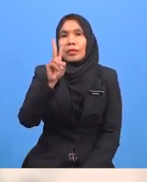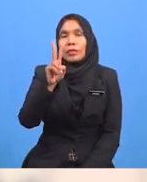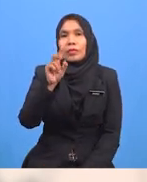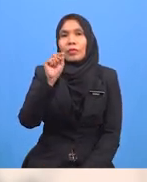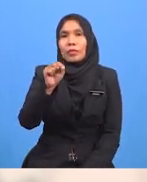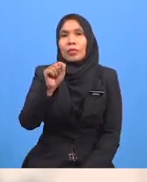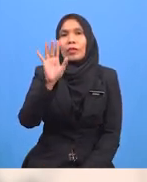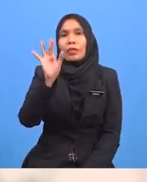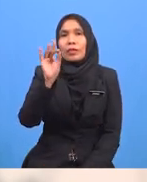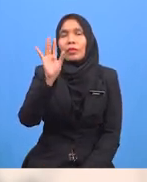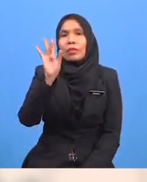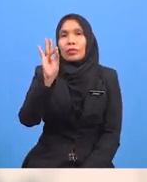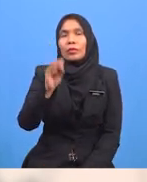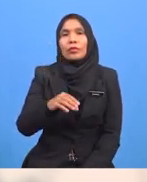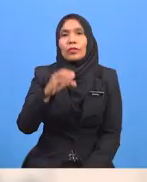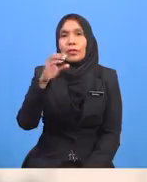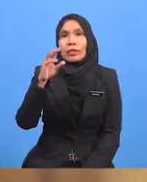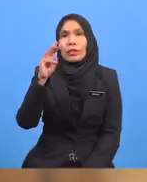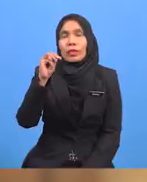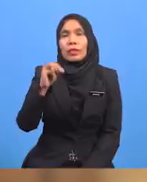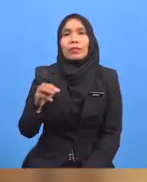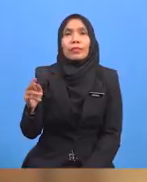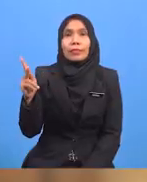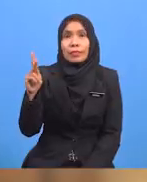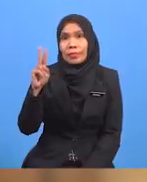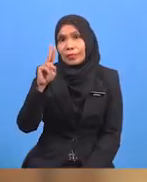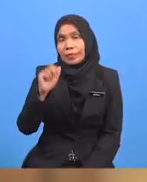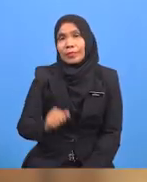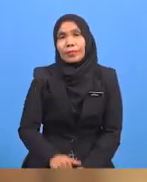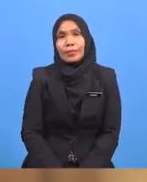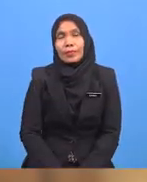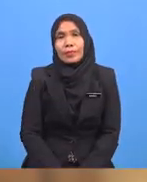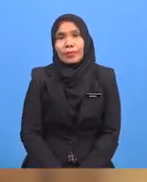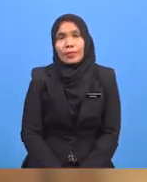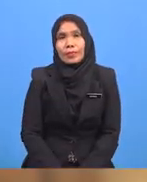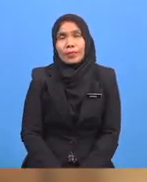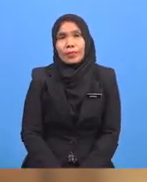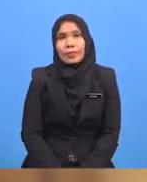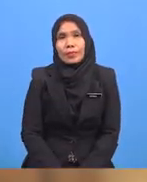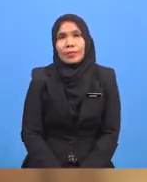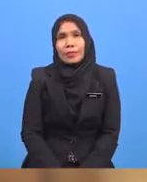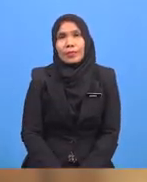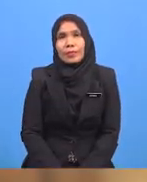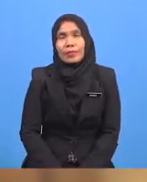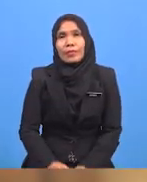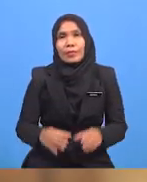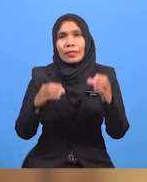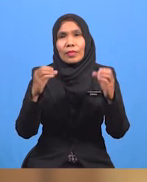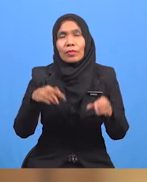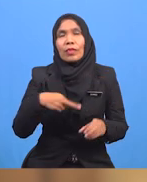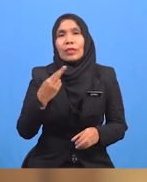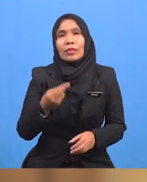87 cm2 Baiklah murid-murid Sekalian cek kurasa kamu semua telah